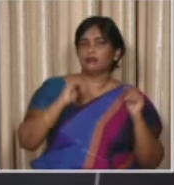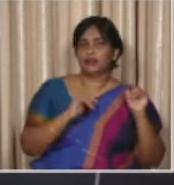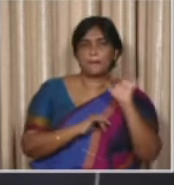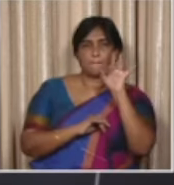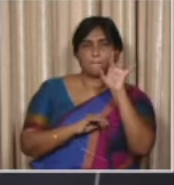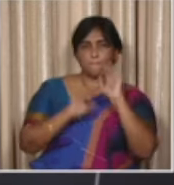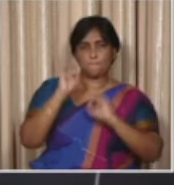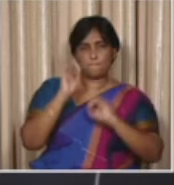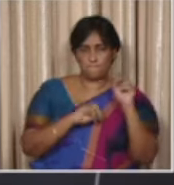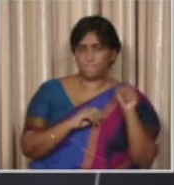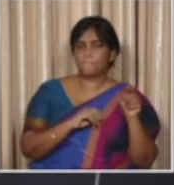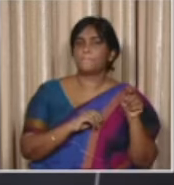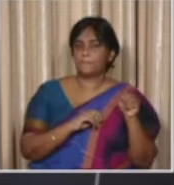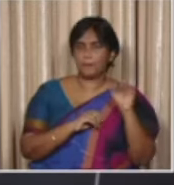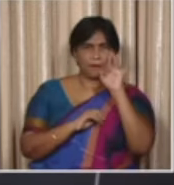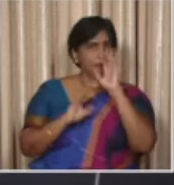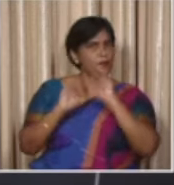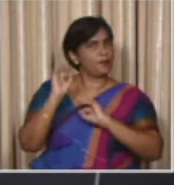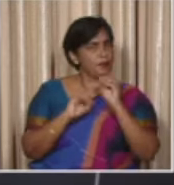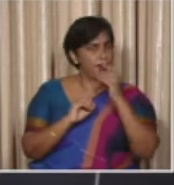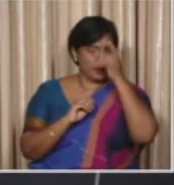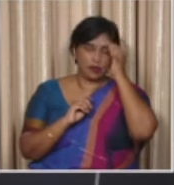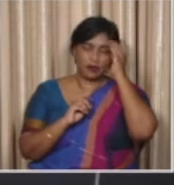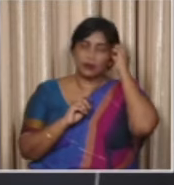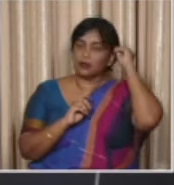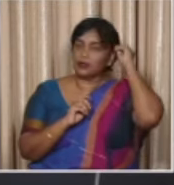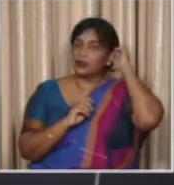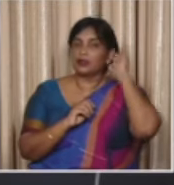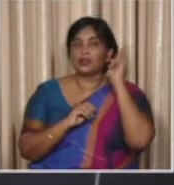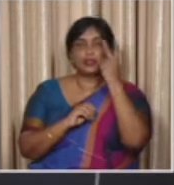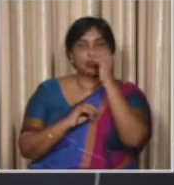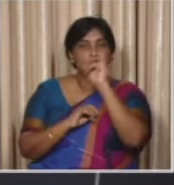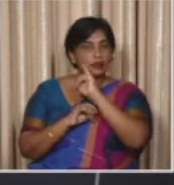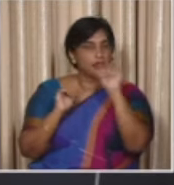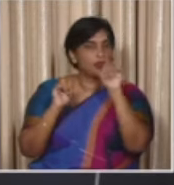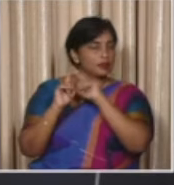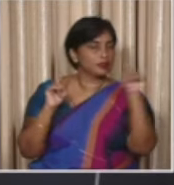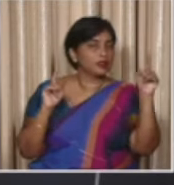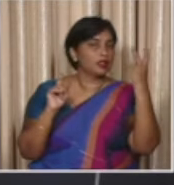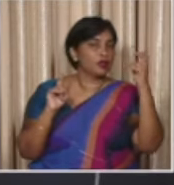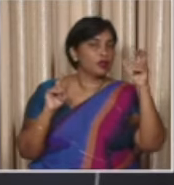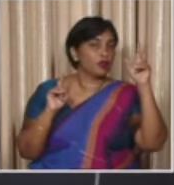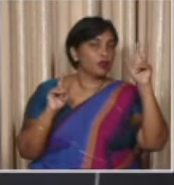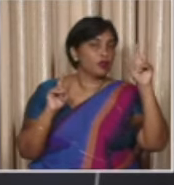115. ඒ 115 2016 සිට අවුරුදු 8ක් තිස්සේ අද වෙනකන්